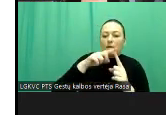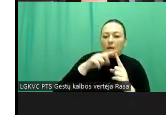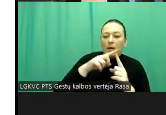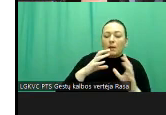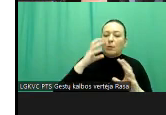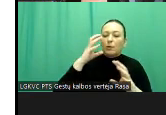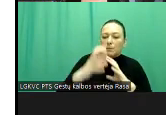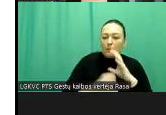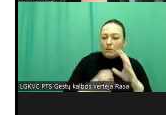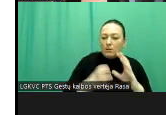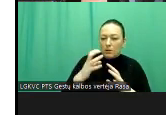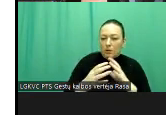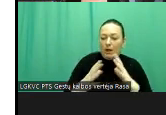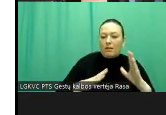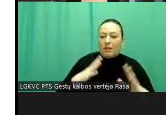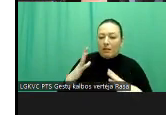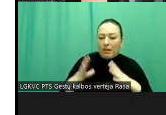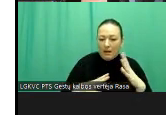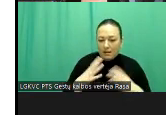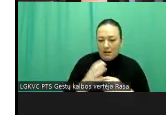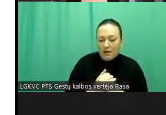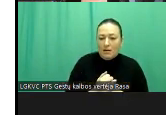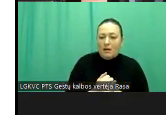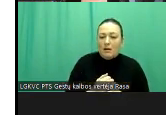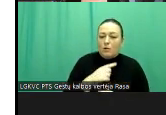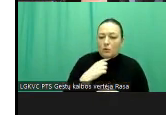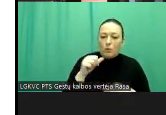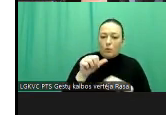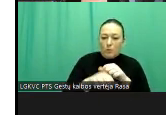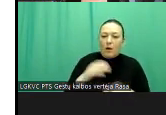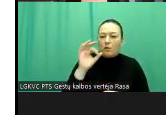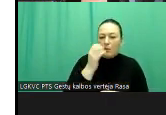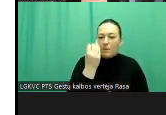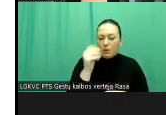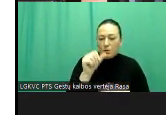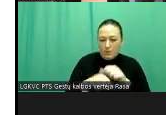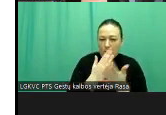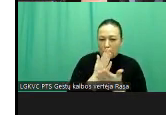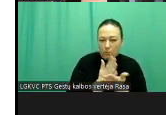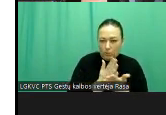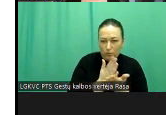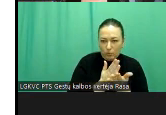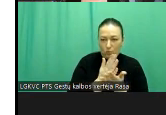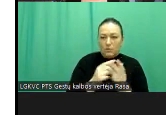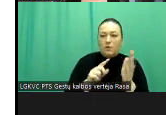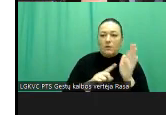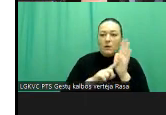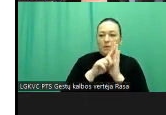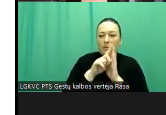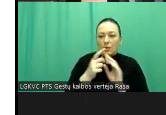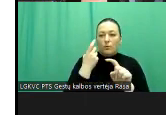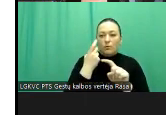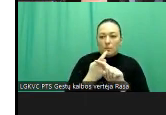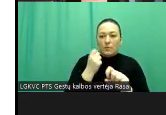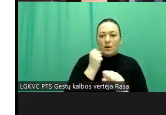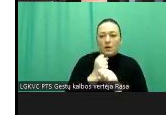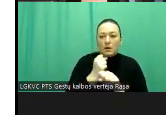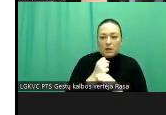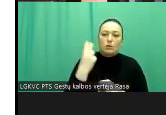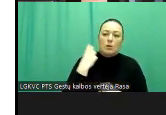pasaulinė trenerė ir validatorė daug metų, apie 15, ir tai būtent tada pradėjau pirmą kartą dirbti su Britų